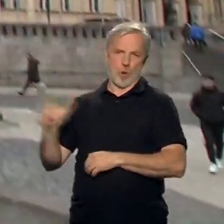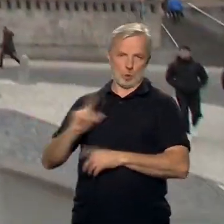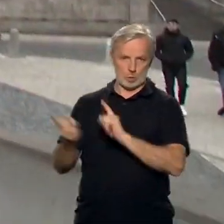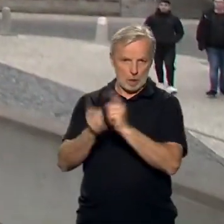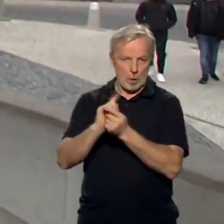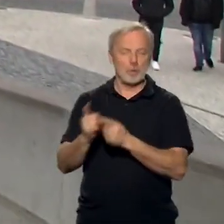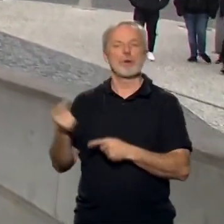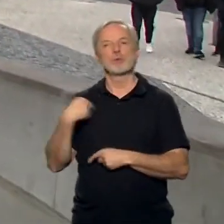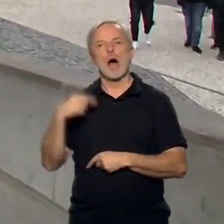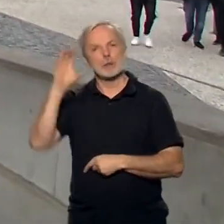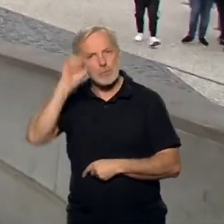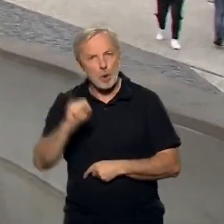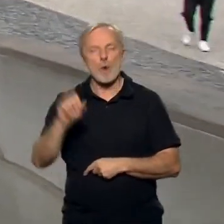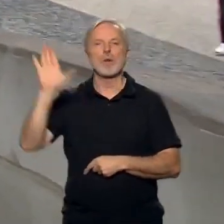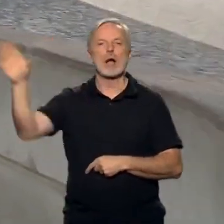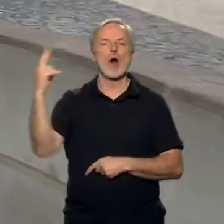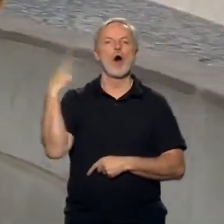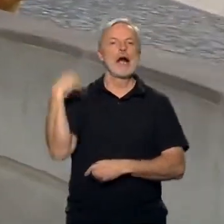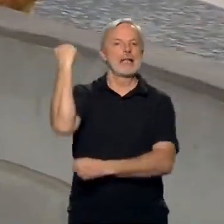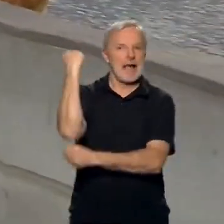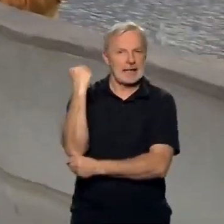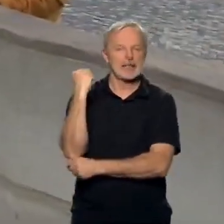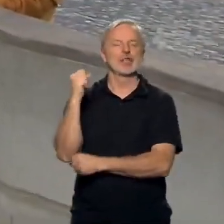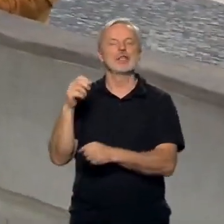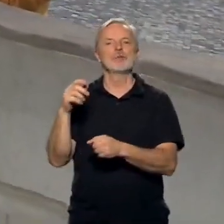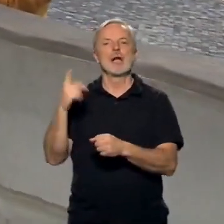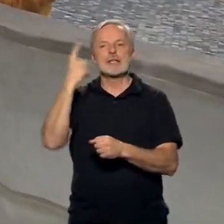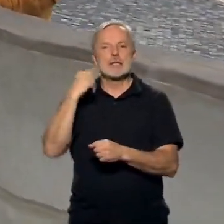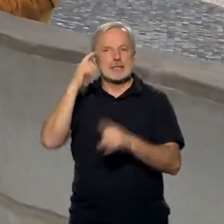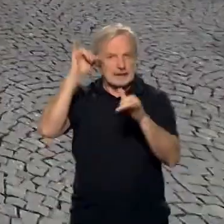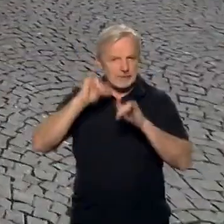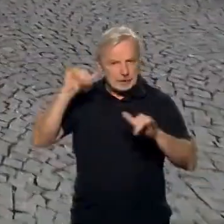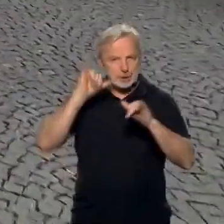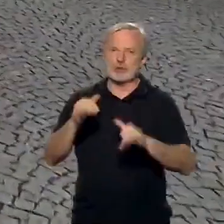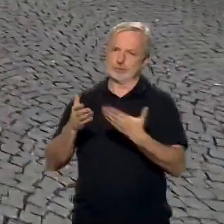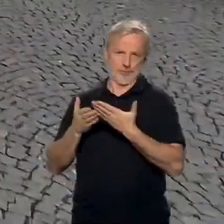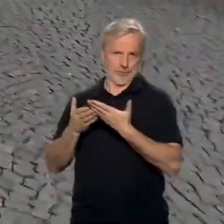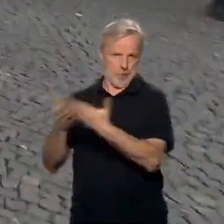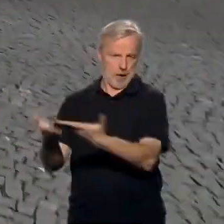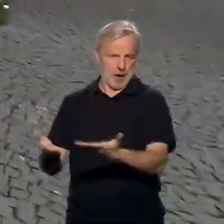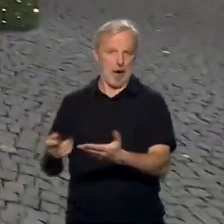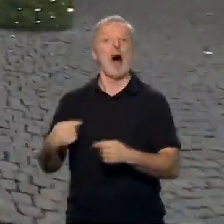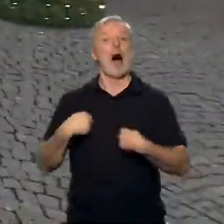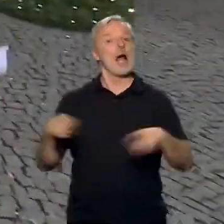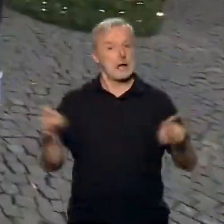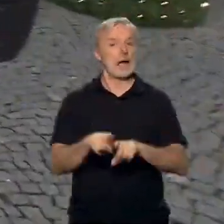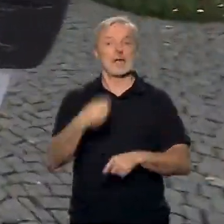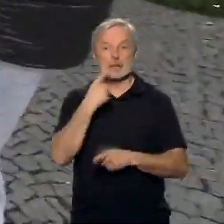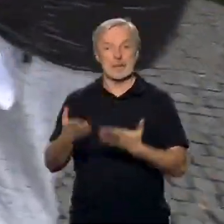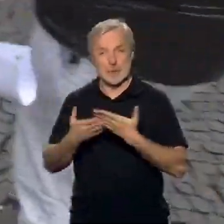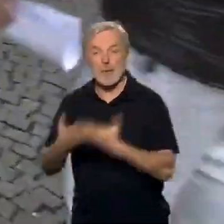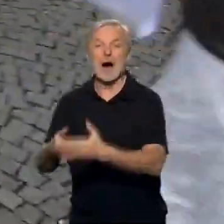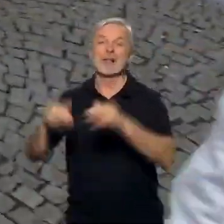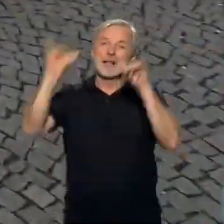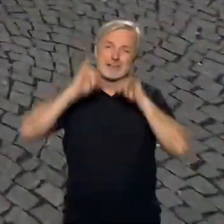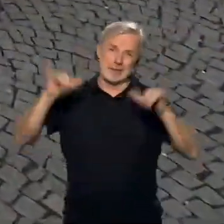je nadační fond za zvířat. Dozvěděla jsem se, že pomáhají zvířatům, podporují útulky a vzhledem k tomu, že já chci pomáhat a mám strašně ráda zvířata, tak